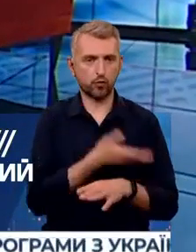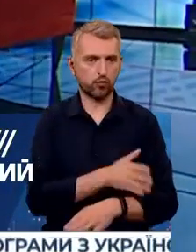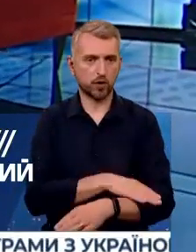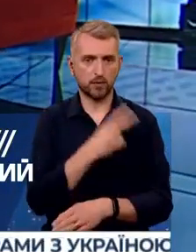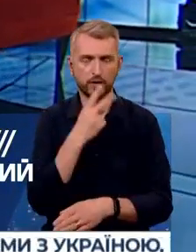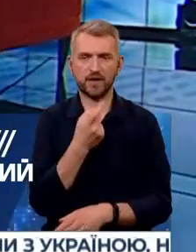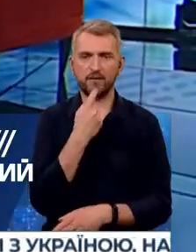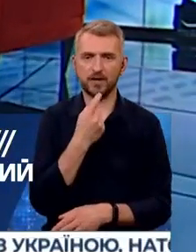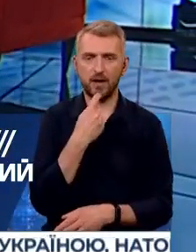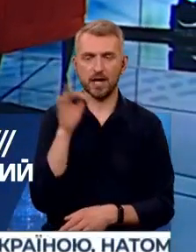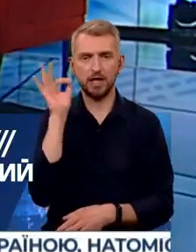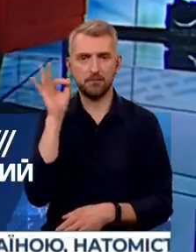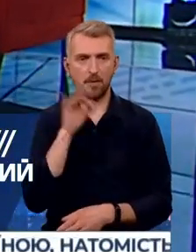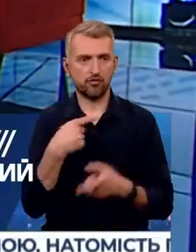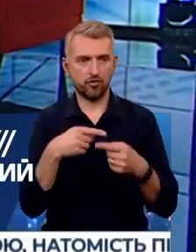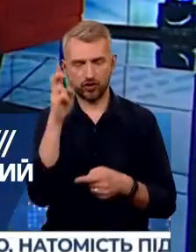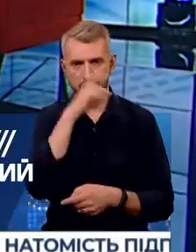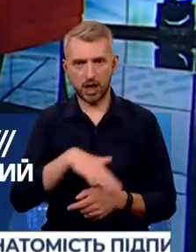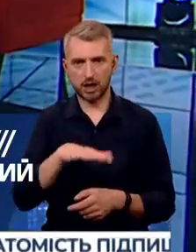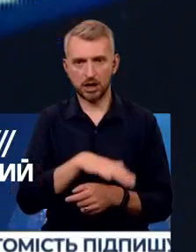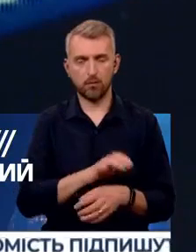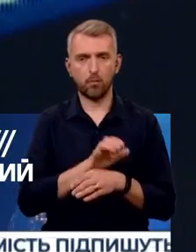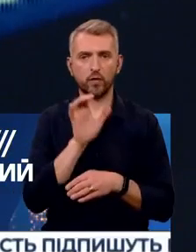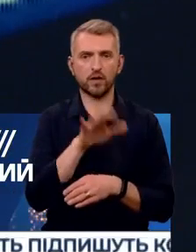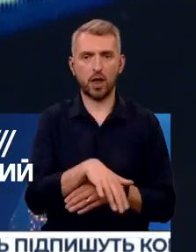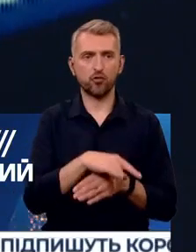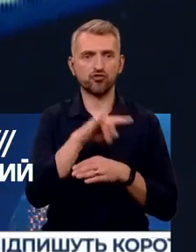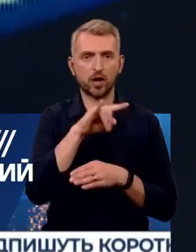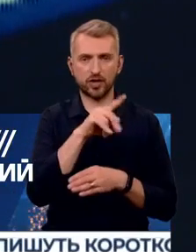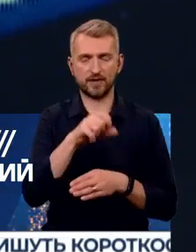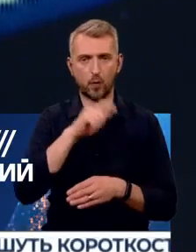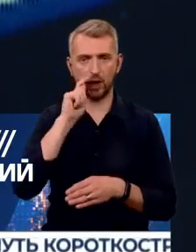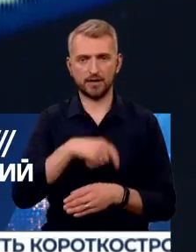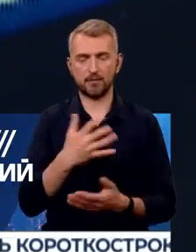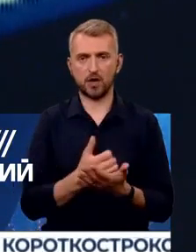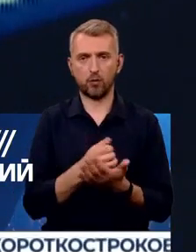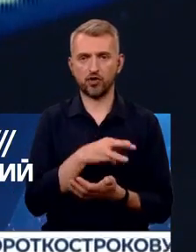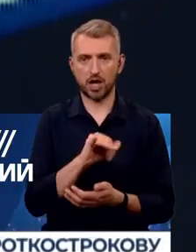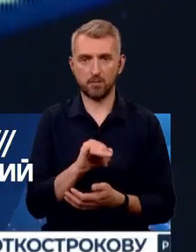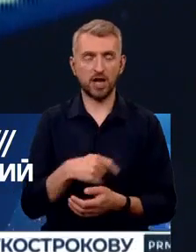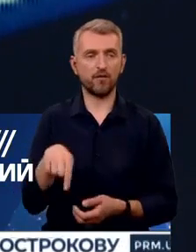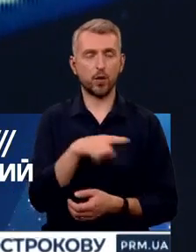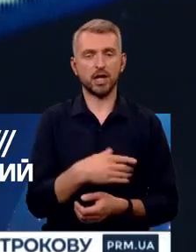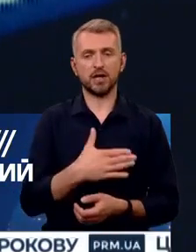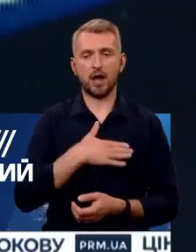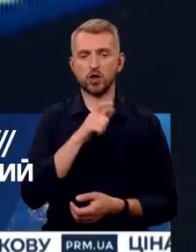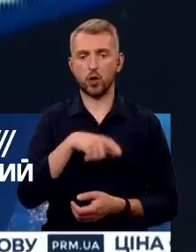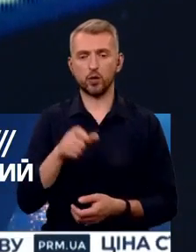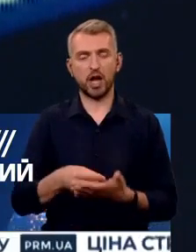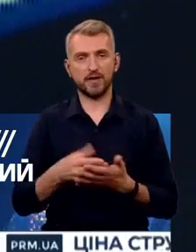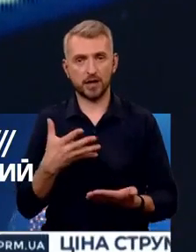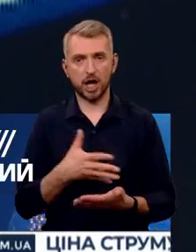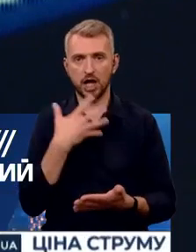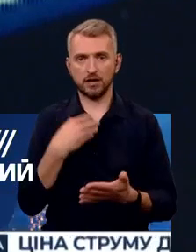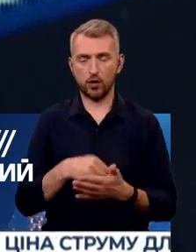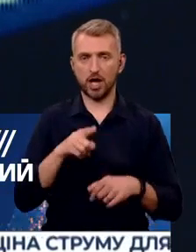Подивіться, Фінляндія, Німеччина, інші країни посилають чартери за українськими заробітчанами. Вони наших людей цінять,